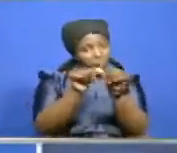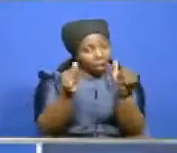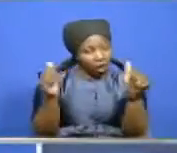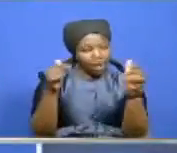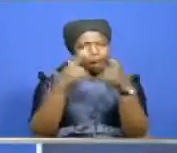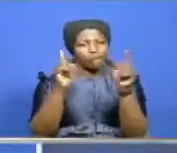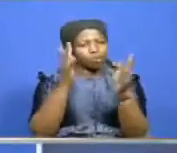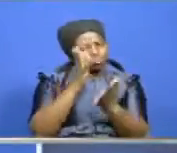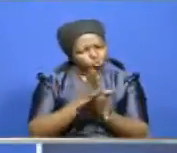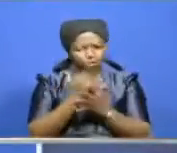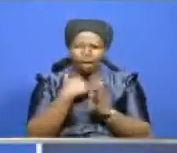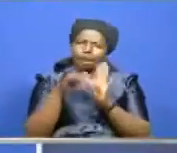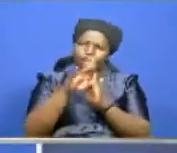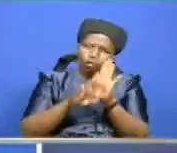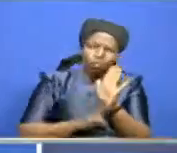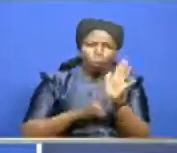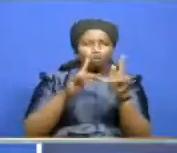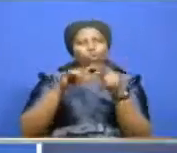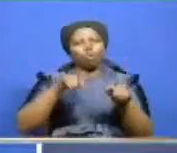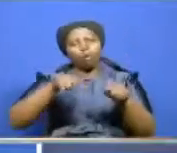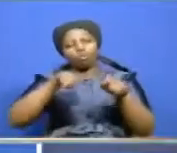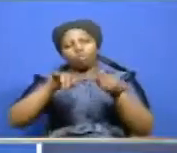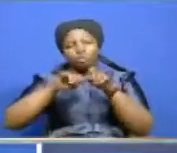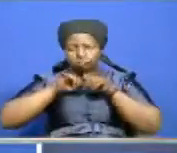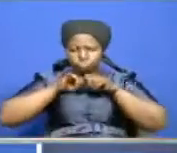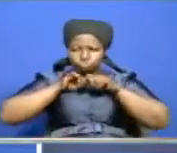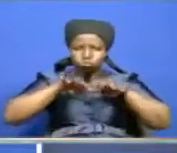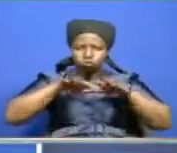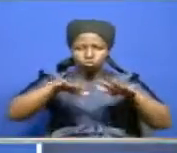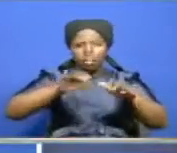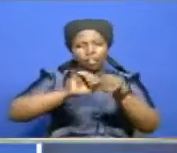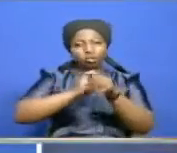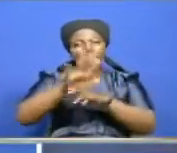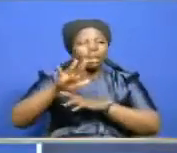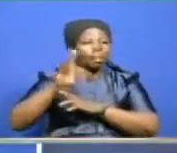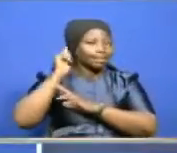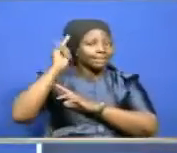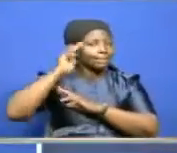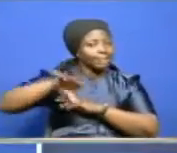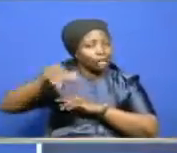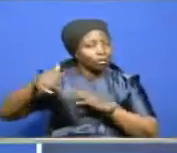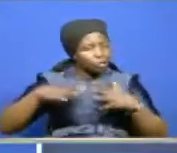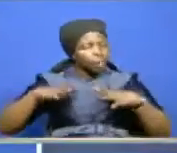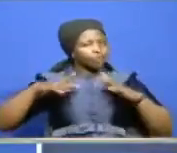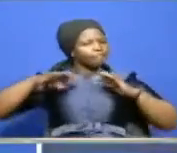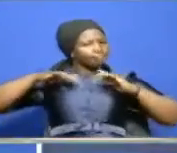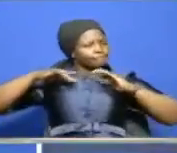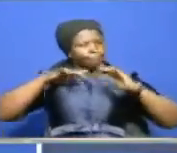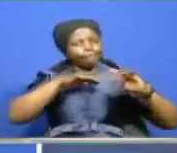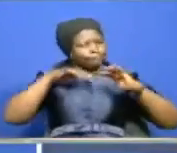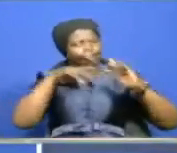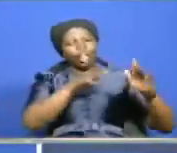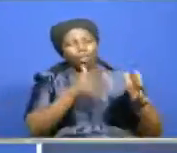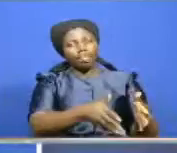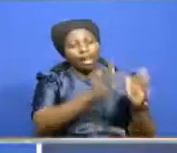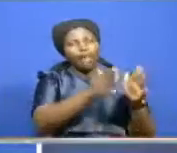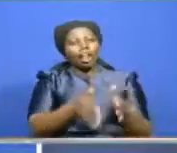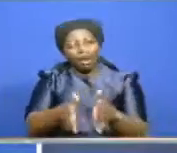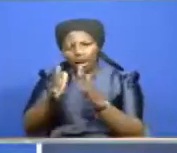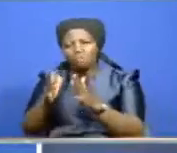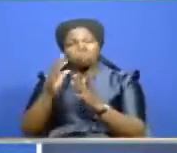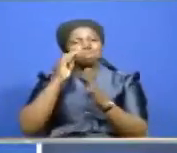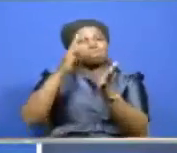yaliyowekwa kudhibiti msambao wa COVID-19. Wakazi wa kaunti ya Kisii walimiminika kwenye barabara za mji huo kushuhudia viongozi wa